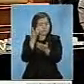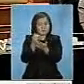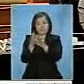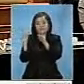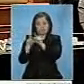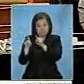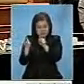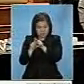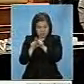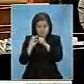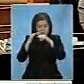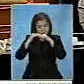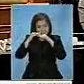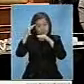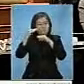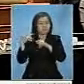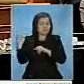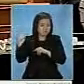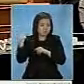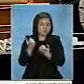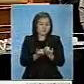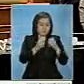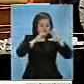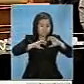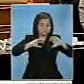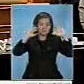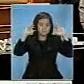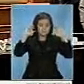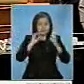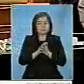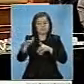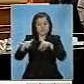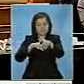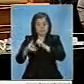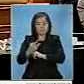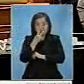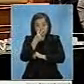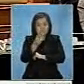การดังนั้นทั้งรัฐบาลและท่านพี่น้องประชาชนที่ติดตาม